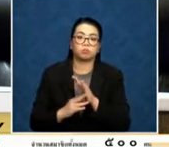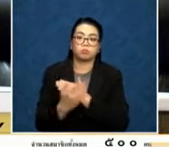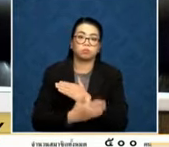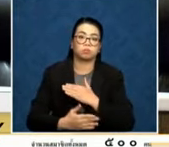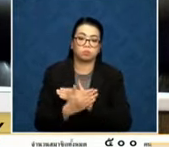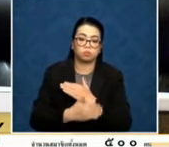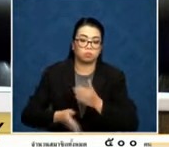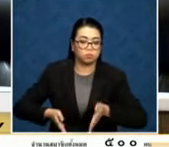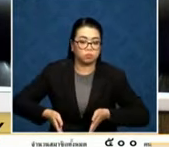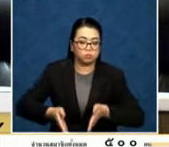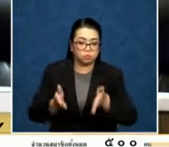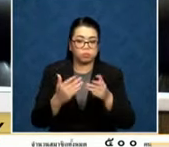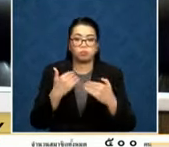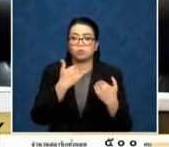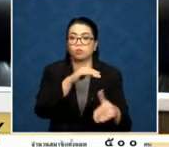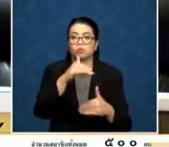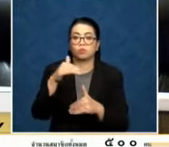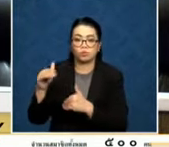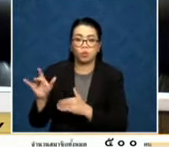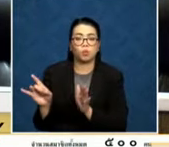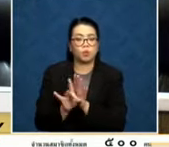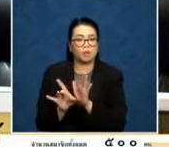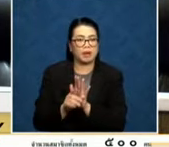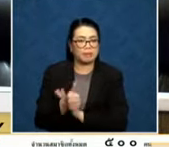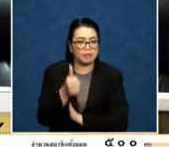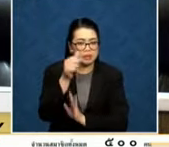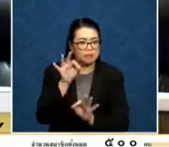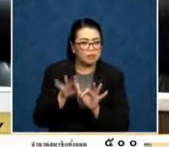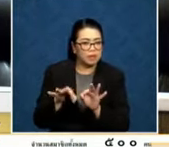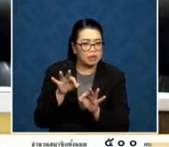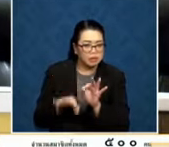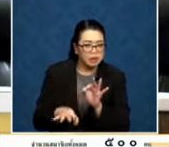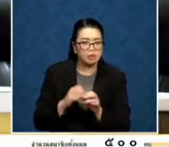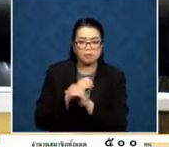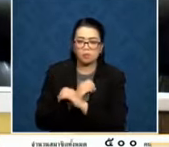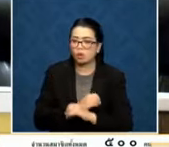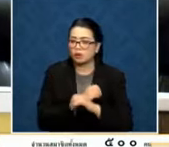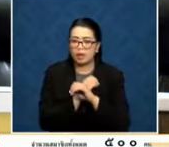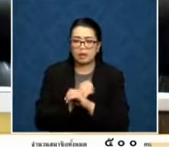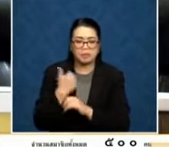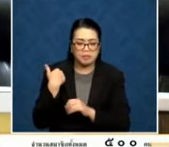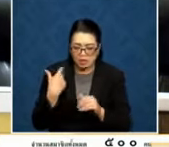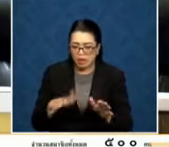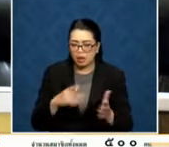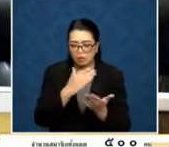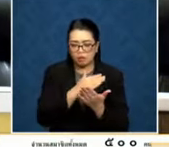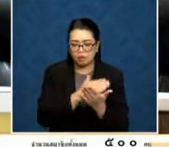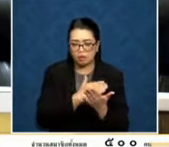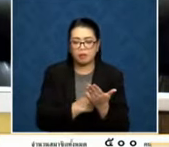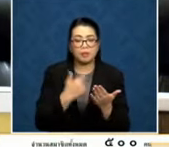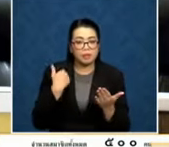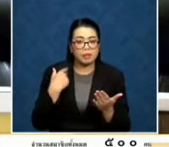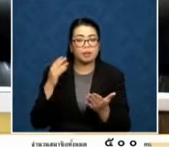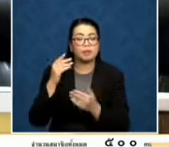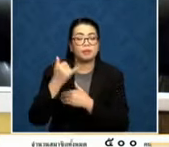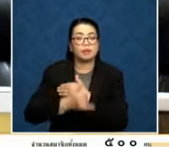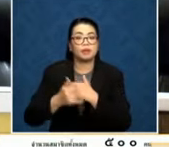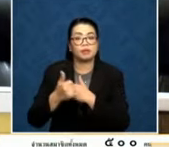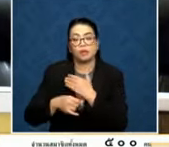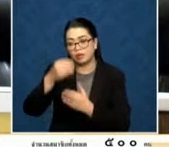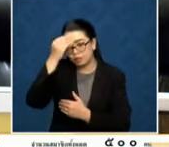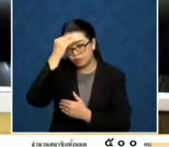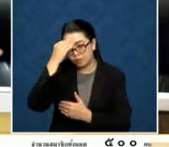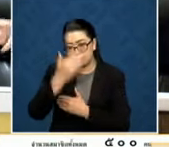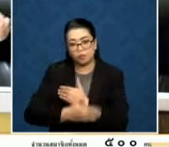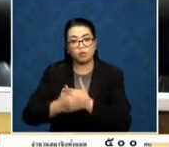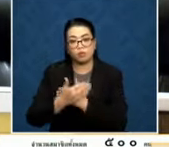ให้เป็นการขนส่งที่มีประสิทธิภาพประหยัดปลอดภัยทุกสิ่งทุกอย่างมีหมดนะฮะในแรงงานแล้วก็ประเทศญี่ปุ่นเนี่ยเขาก็ใช้ระบบ